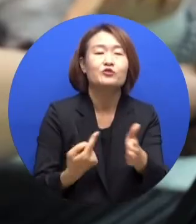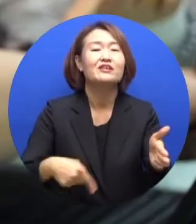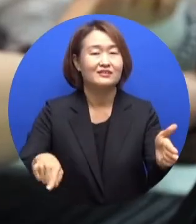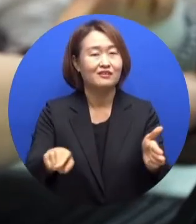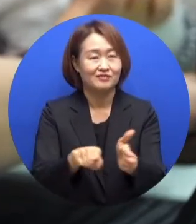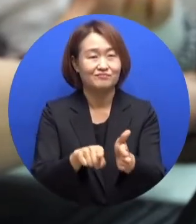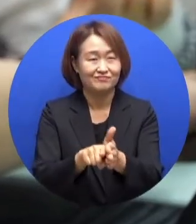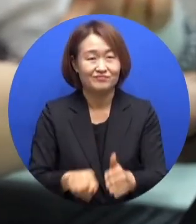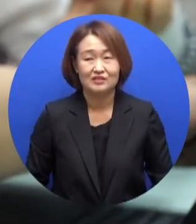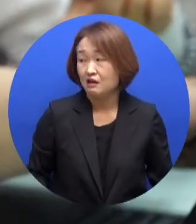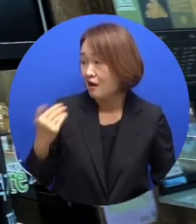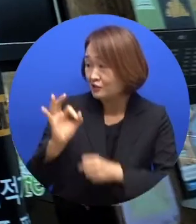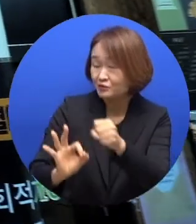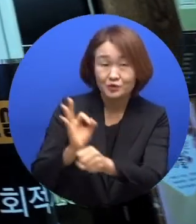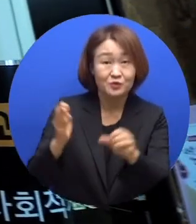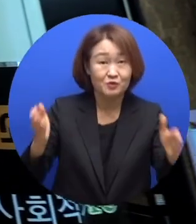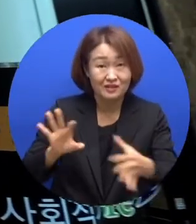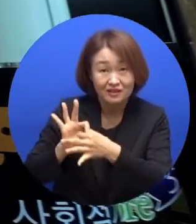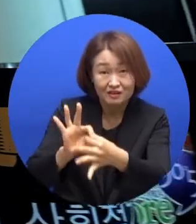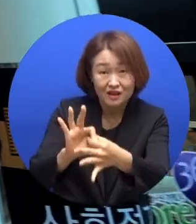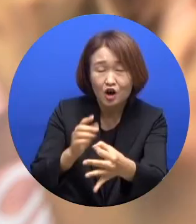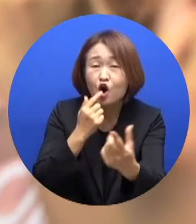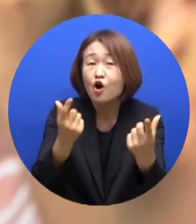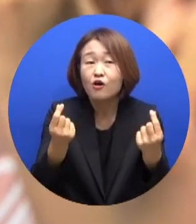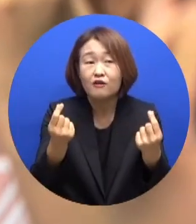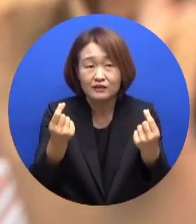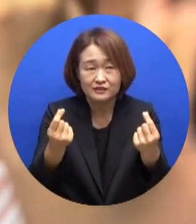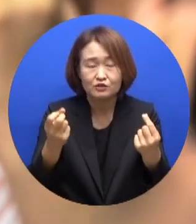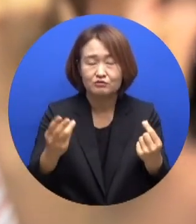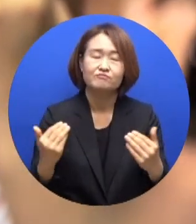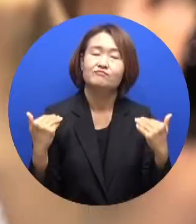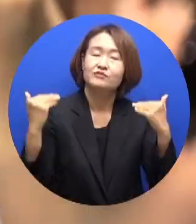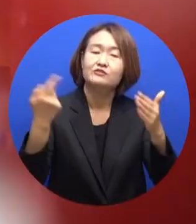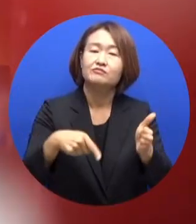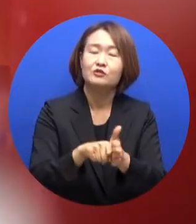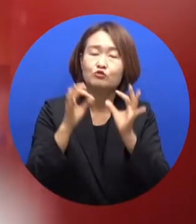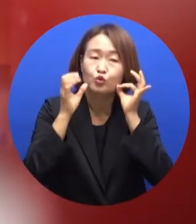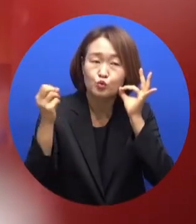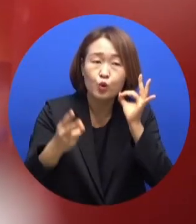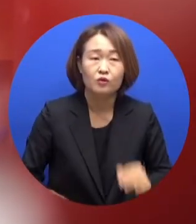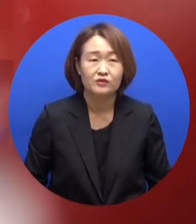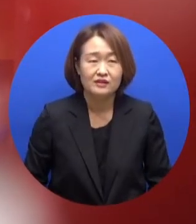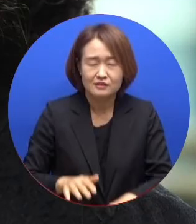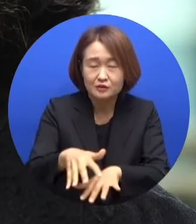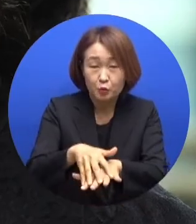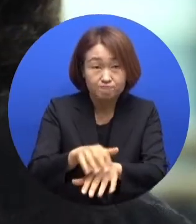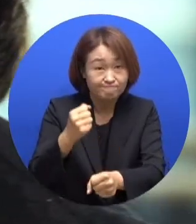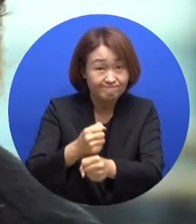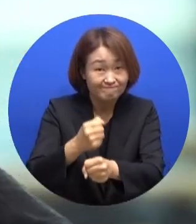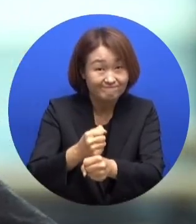것까지 지난 10년 동안 쭉 해왔듯이 사회적 경제 기업의 성장을 위해서 노력하고 그 시스템을